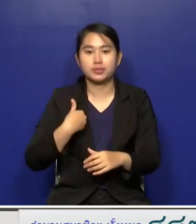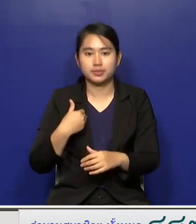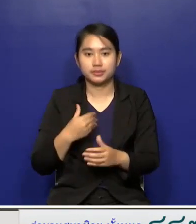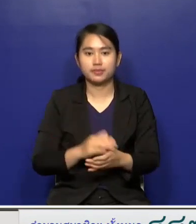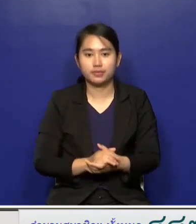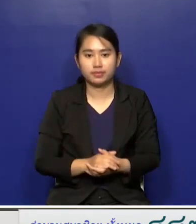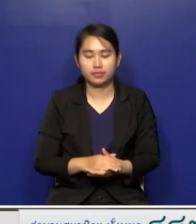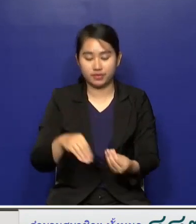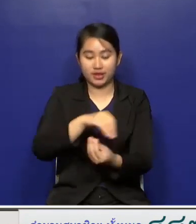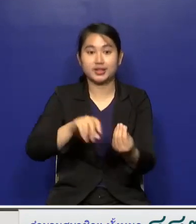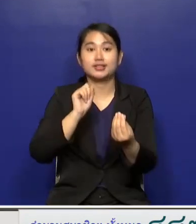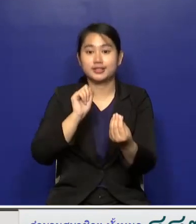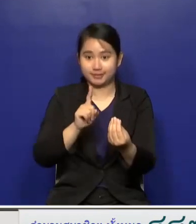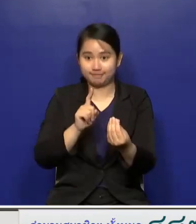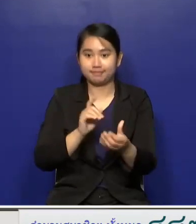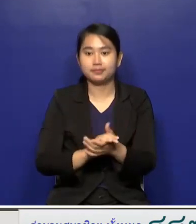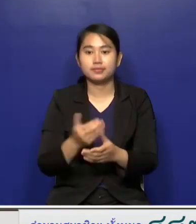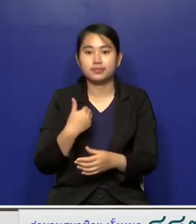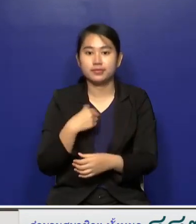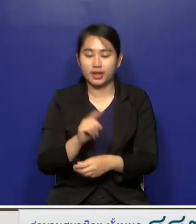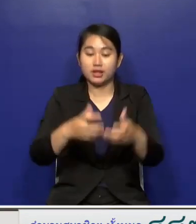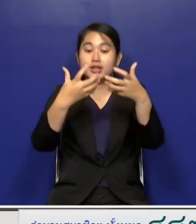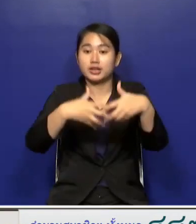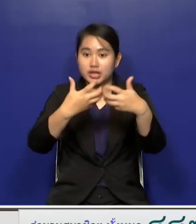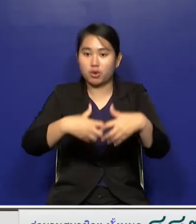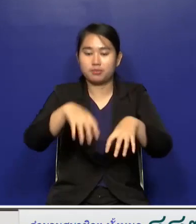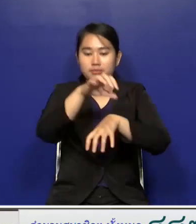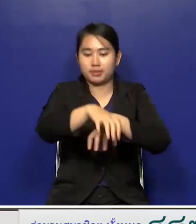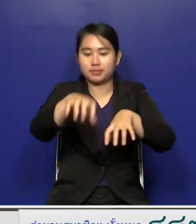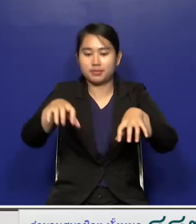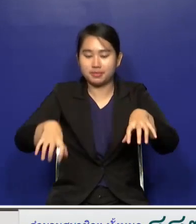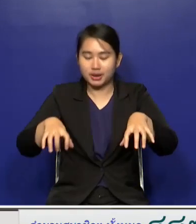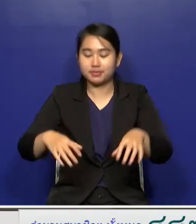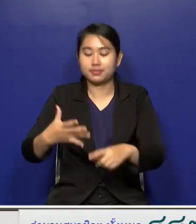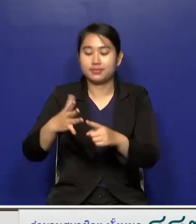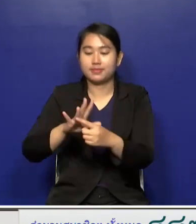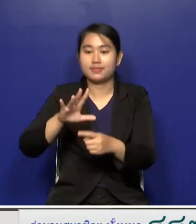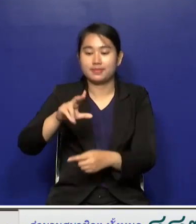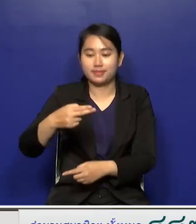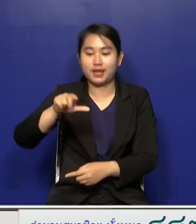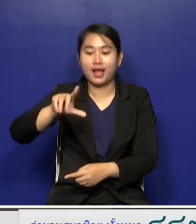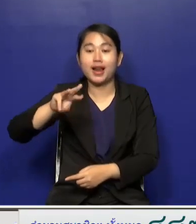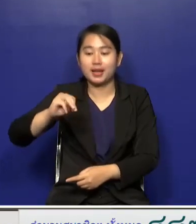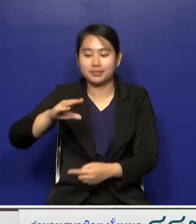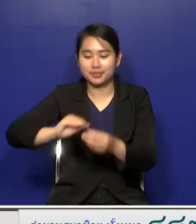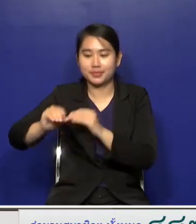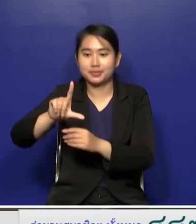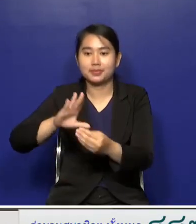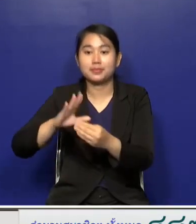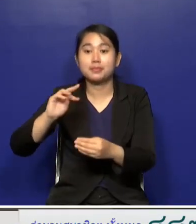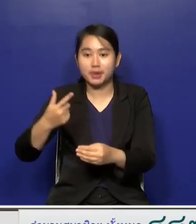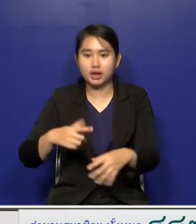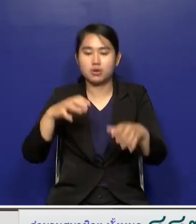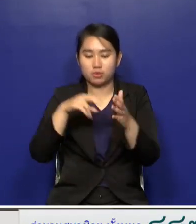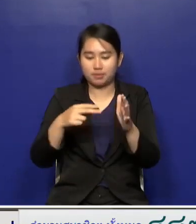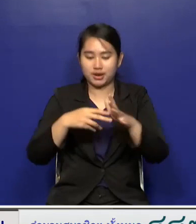ในเขตเศรษฐกิจก็ดีไม่ว่าจะเป็นนิคมอุตสาหกรรมมาบตาพุธแหลมฉบังสิ่งเหล่านี้ควรจะมีการบริหาร